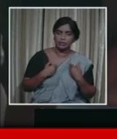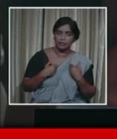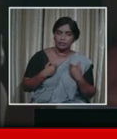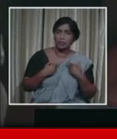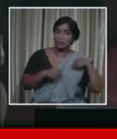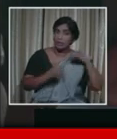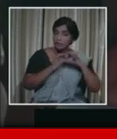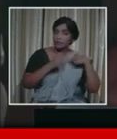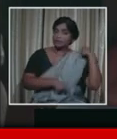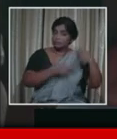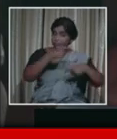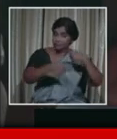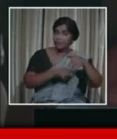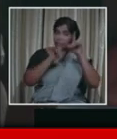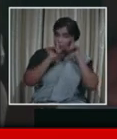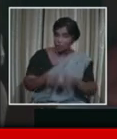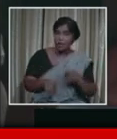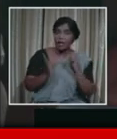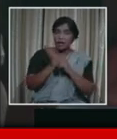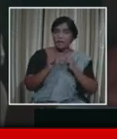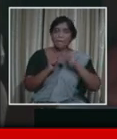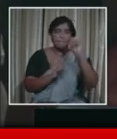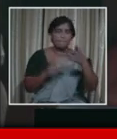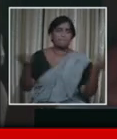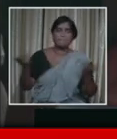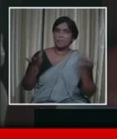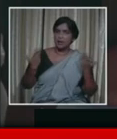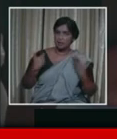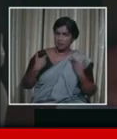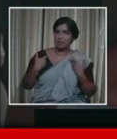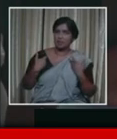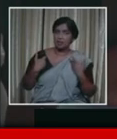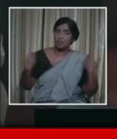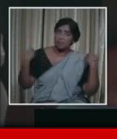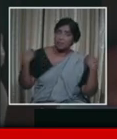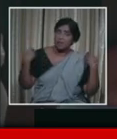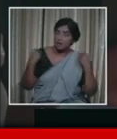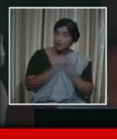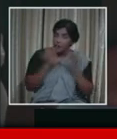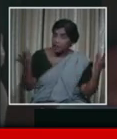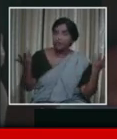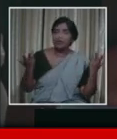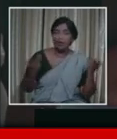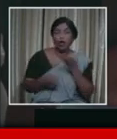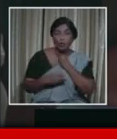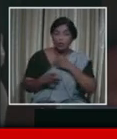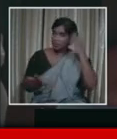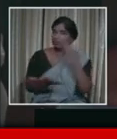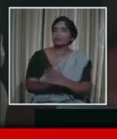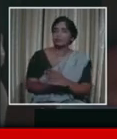Parampara gaanakatawat apita me tiyena naya tika gewa ganna beri wei. Api wahanse wela weda kare naththam me boruwa nawaththannata